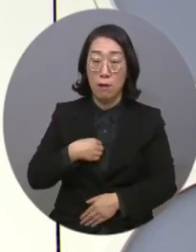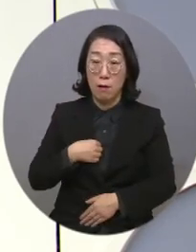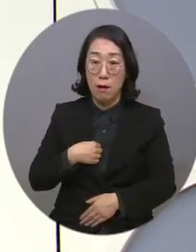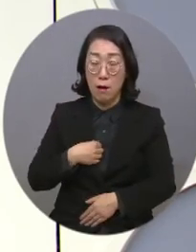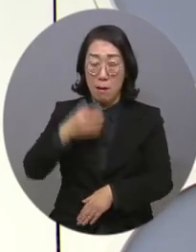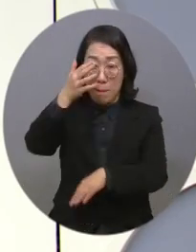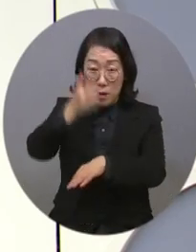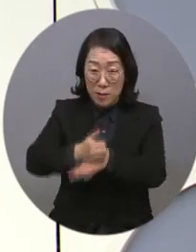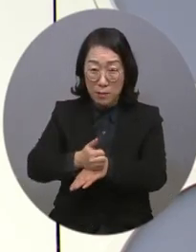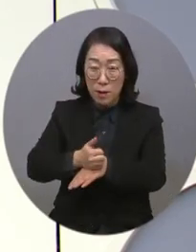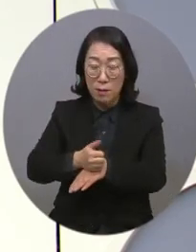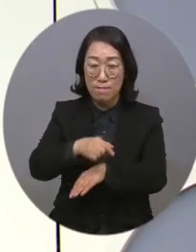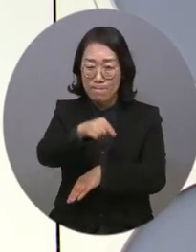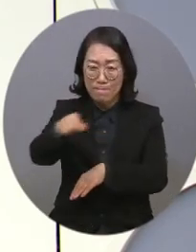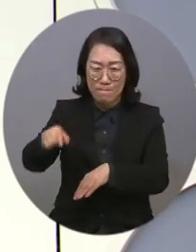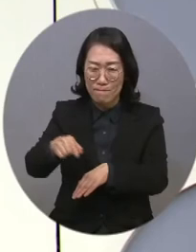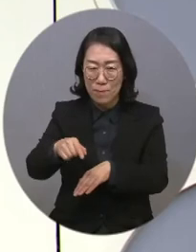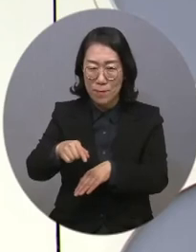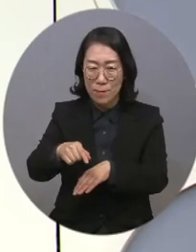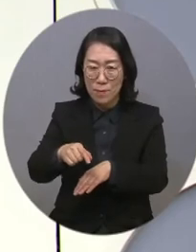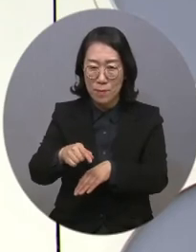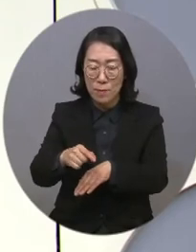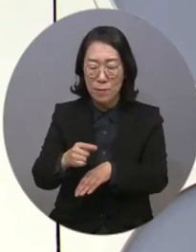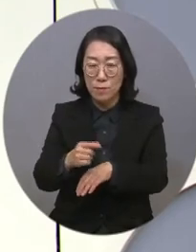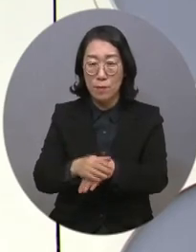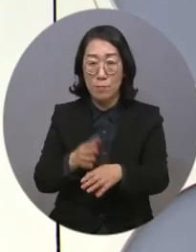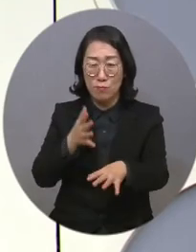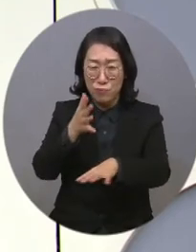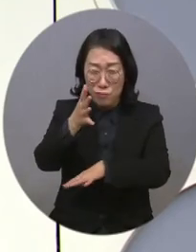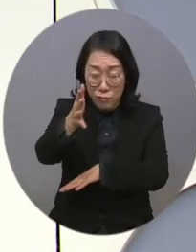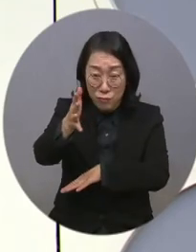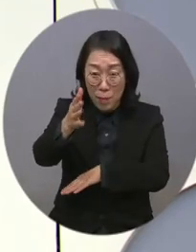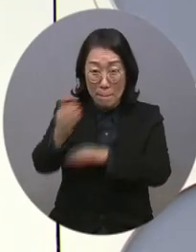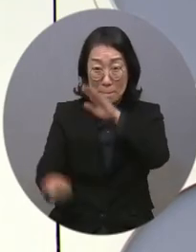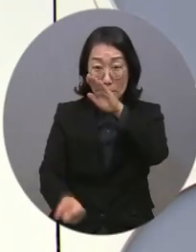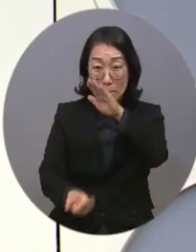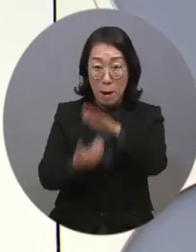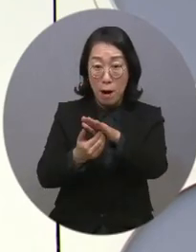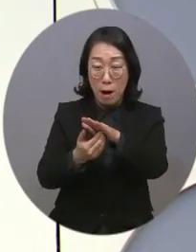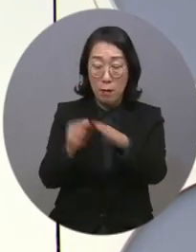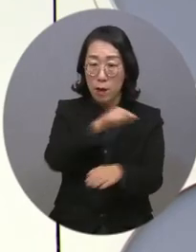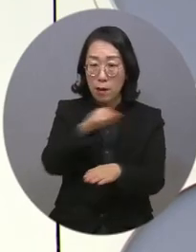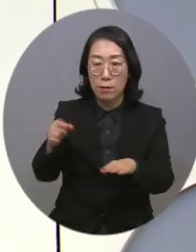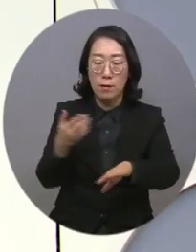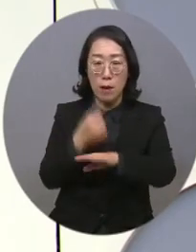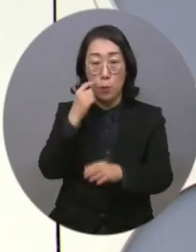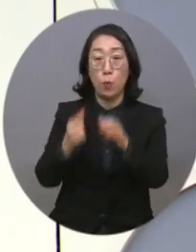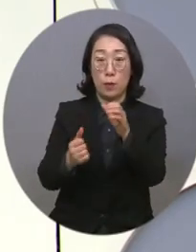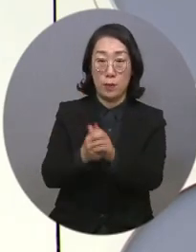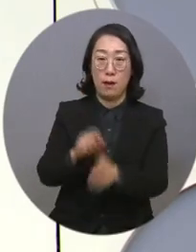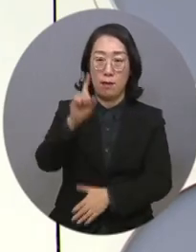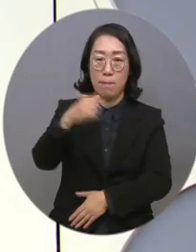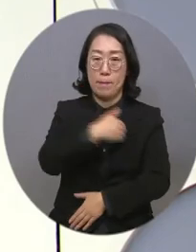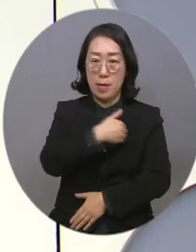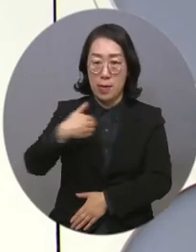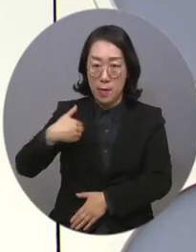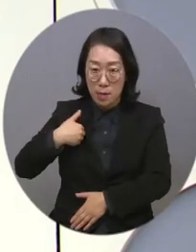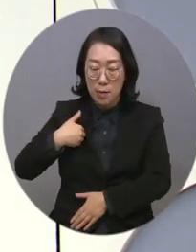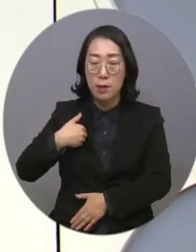끝까지 파고드는 그런 전문 분야는 남이 이렇게 터치할 수 없으니까 그 자신감을 가지고 한 가지에